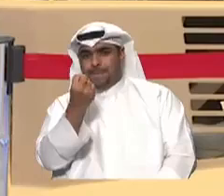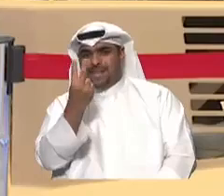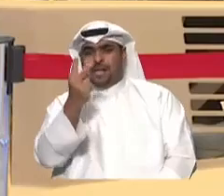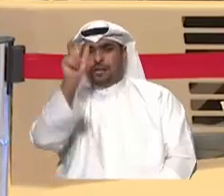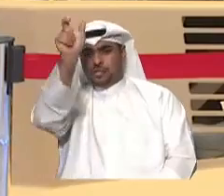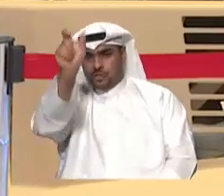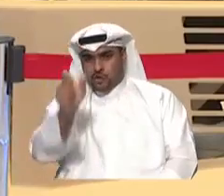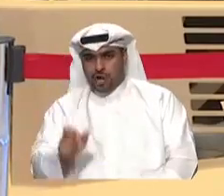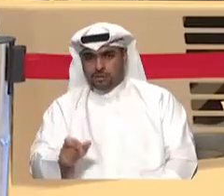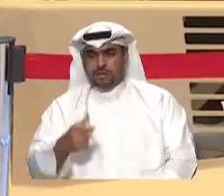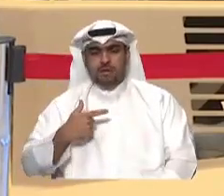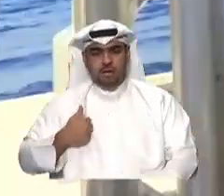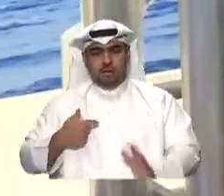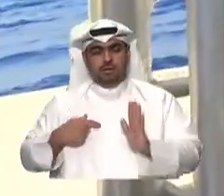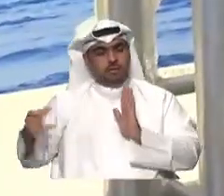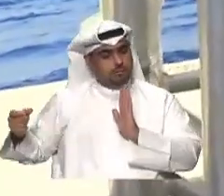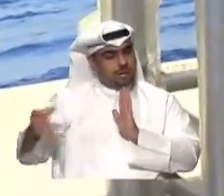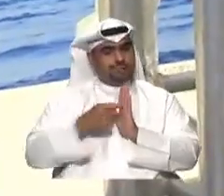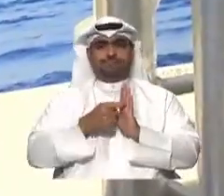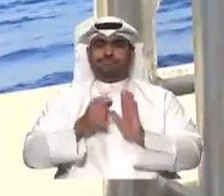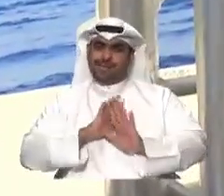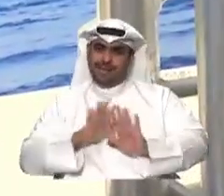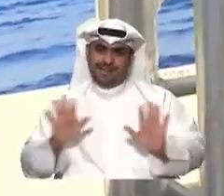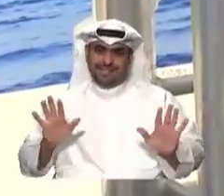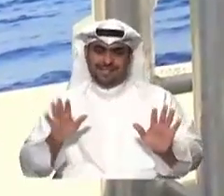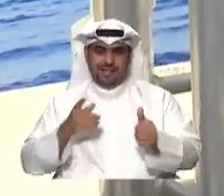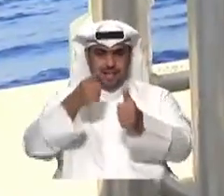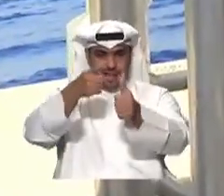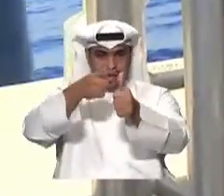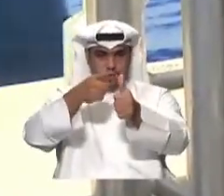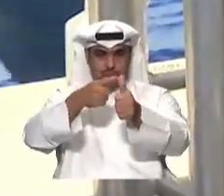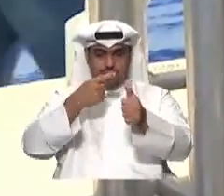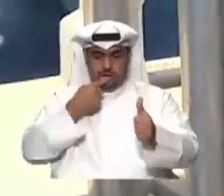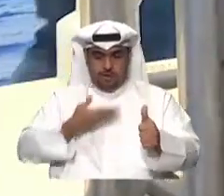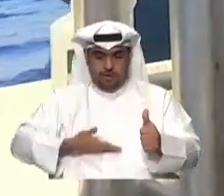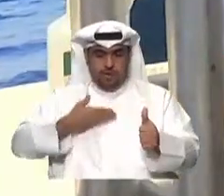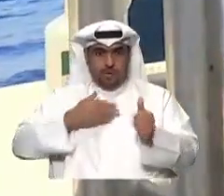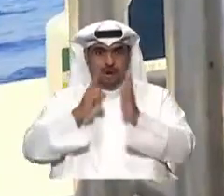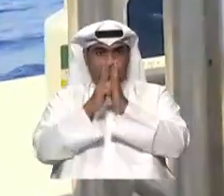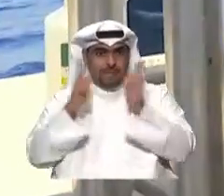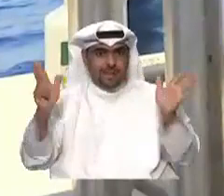متوازيين، خط من يكمل 18 من أبنائنا الكويتيين